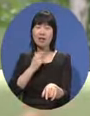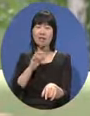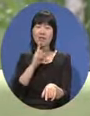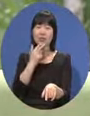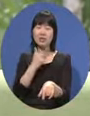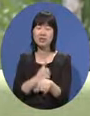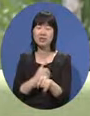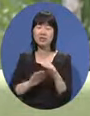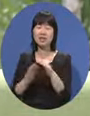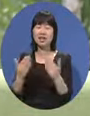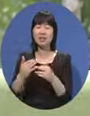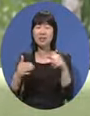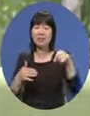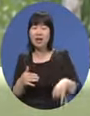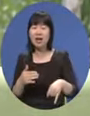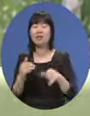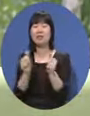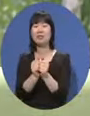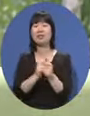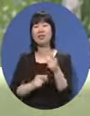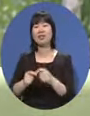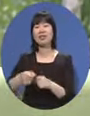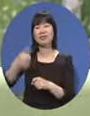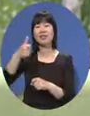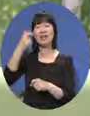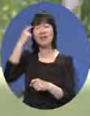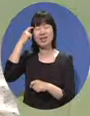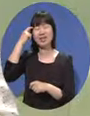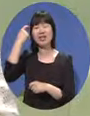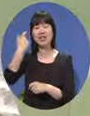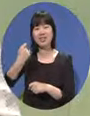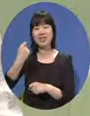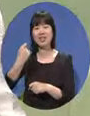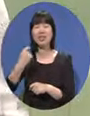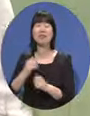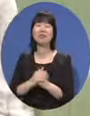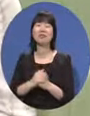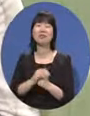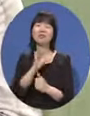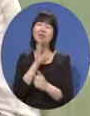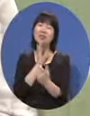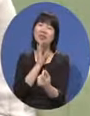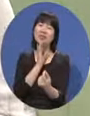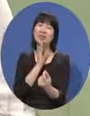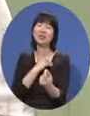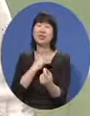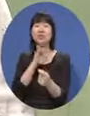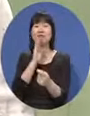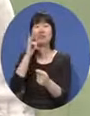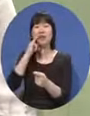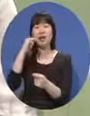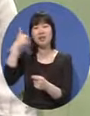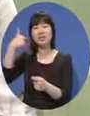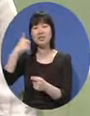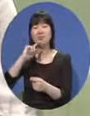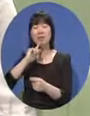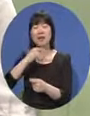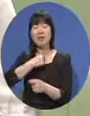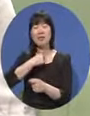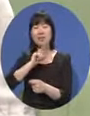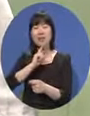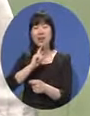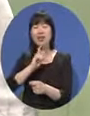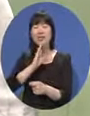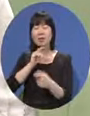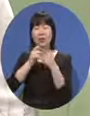안하고 살지 못하는 남자가 날 딱 느낄 수 있을 거 같아요 되니 맞아요 내처 저희 친정 아버지 얘기를 좀 하자면 요 저희 친정